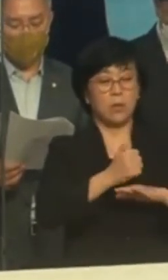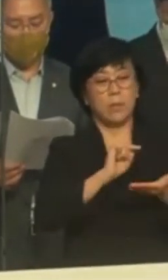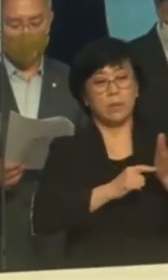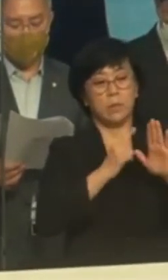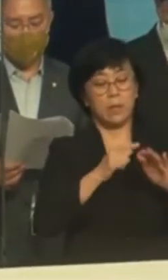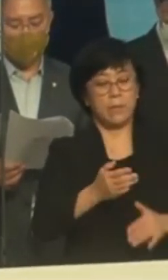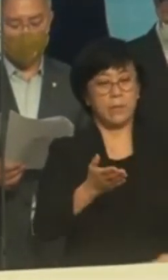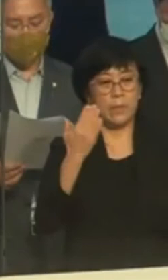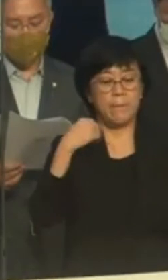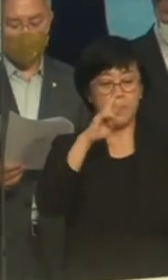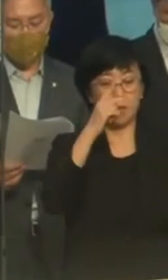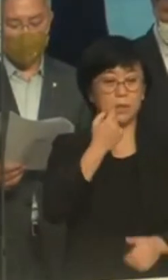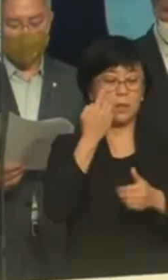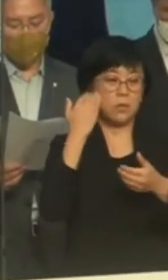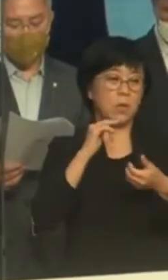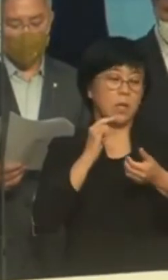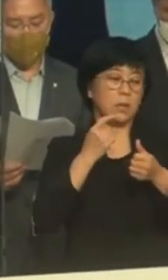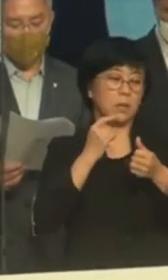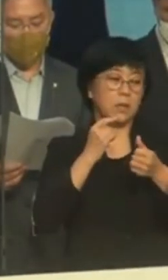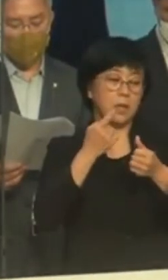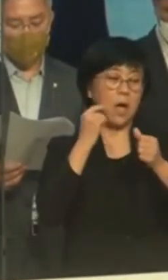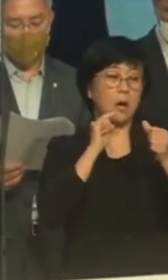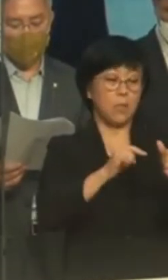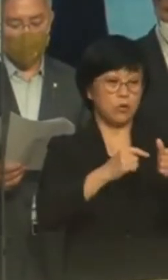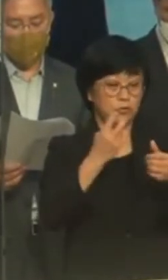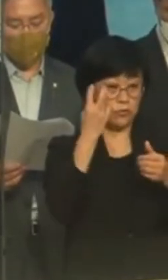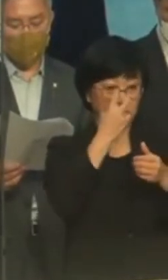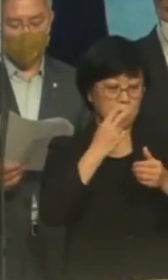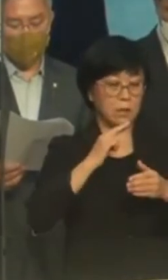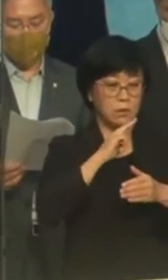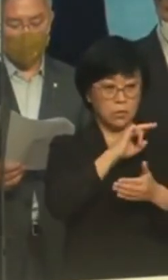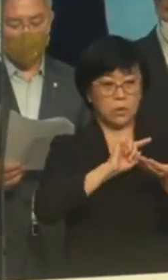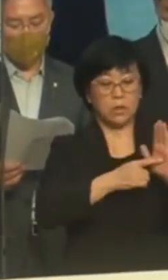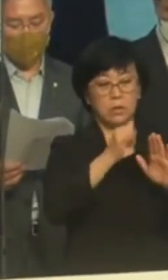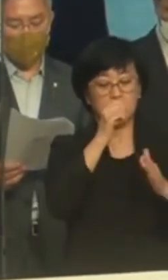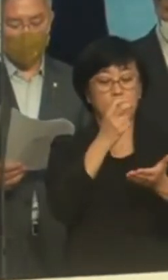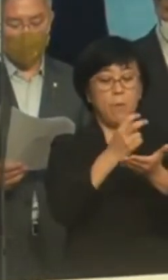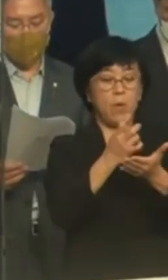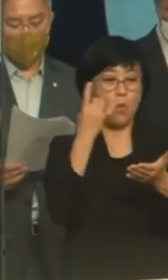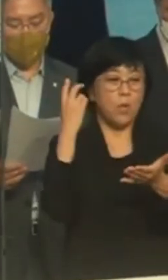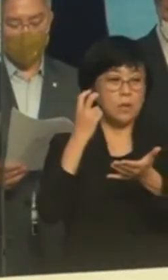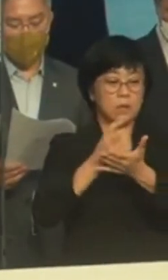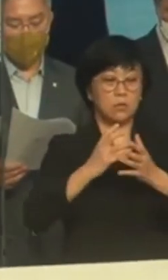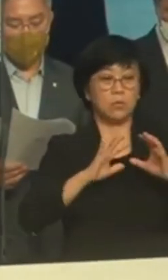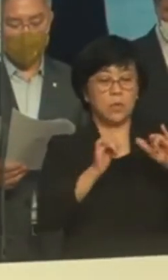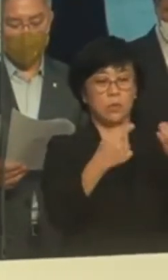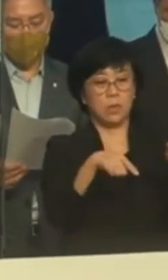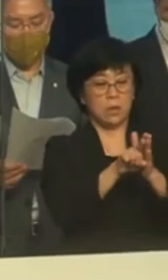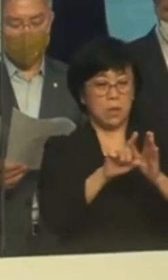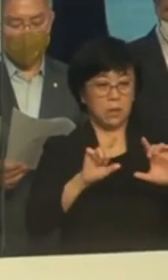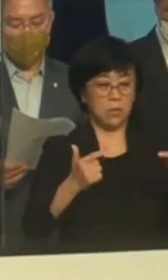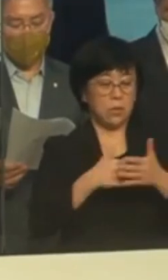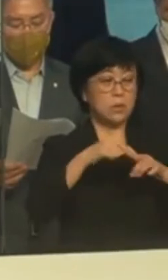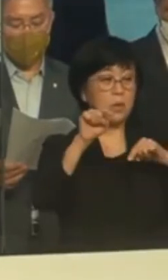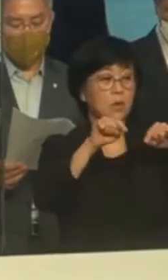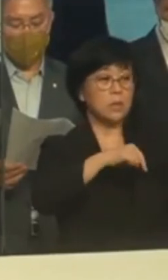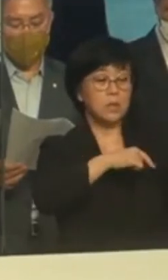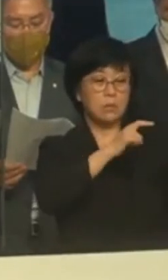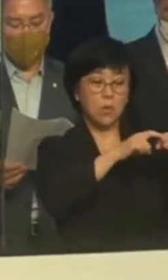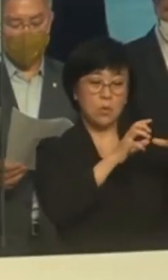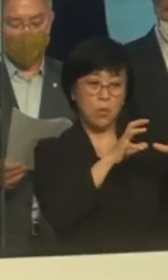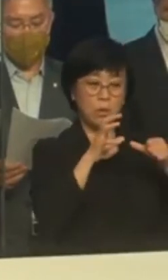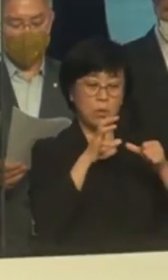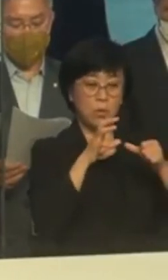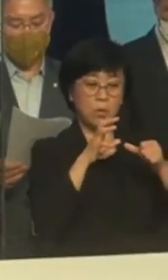박근혜 청와대 하명 수사 의혹은 여실히 보여주고 있습니다. 법과 원칙, 국민을 위해서가 아니라 정치적